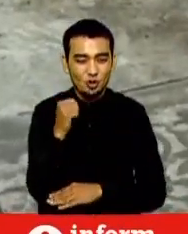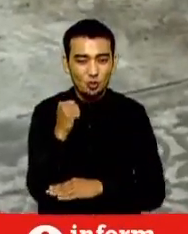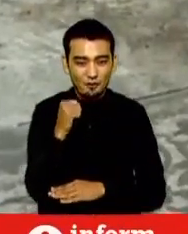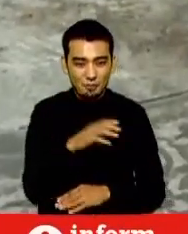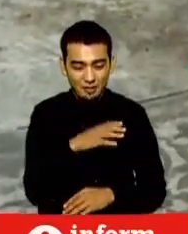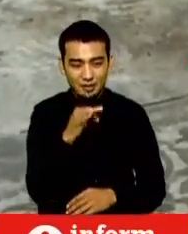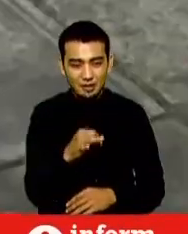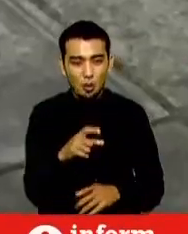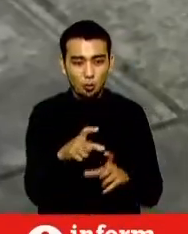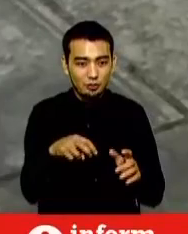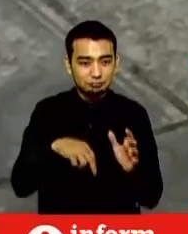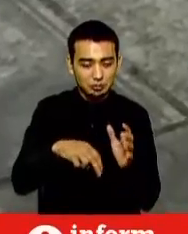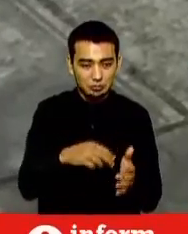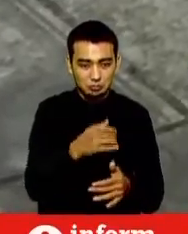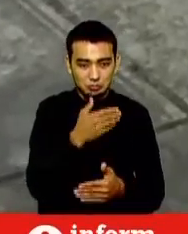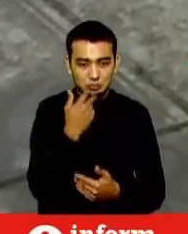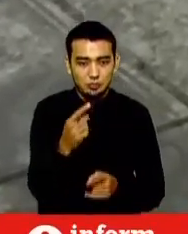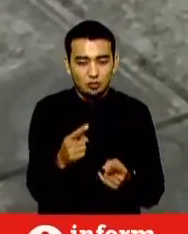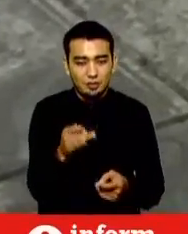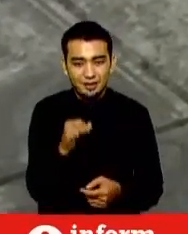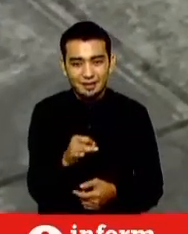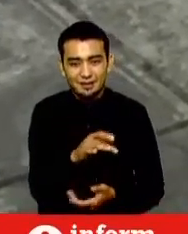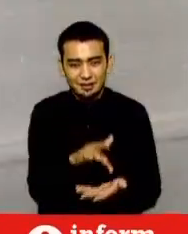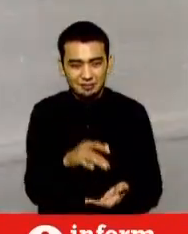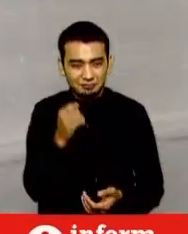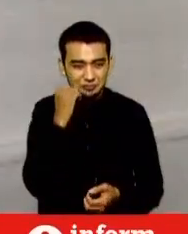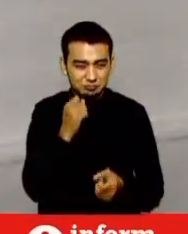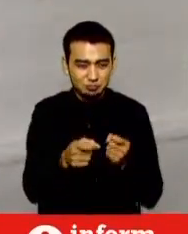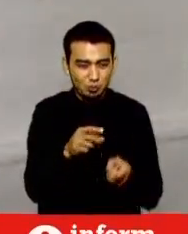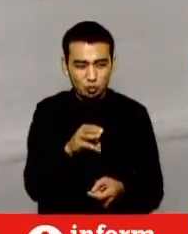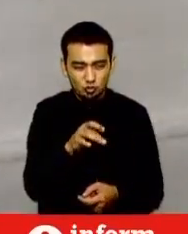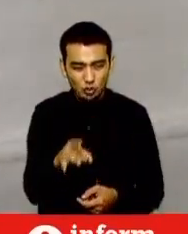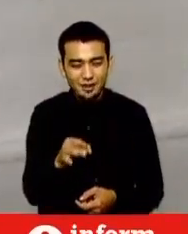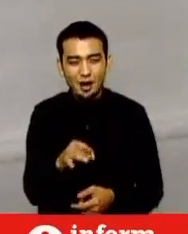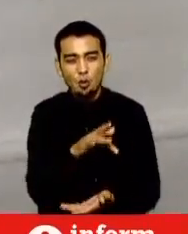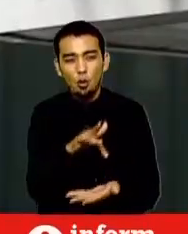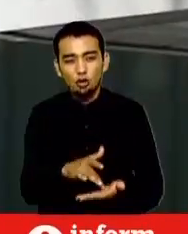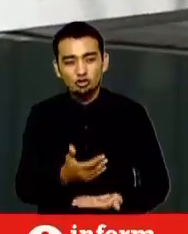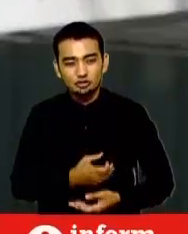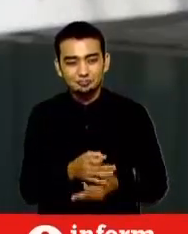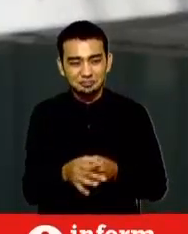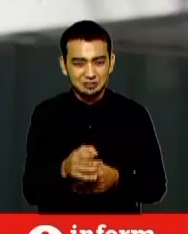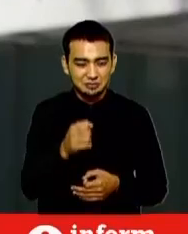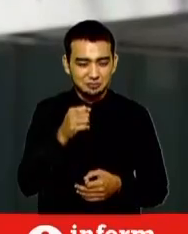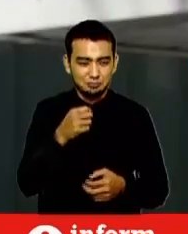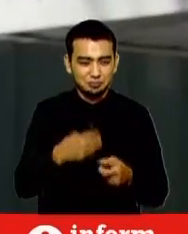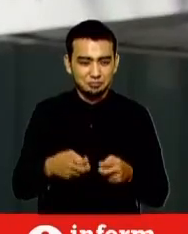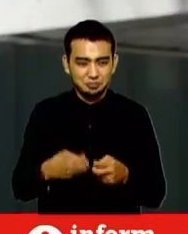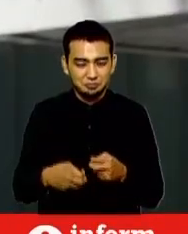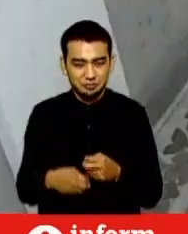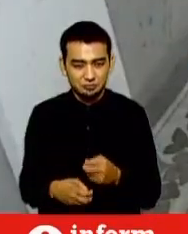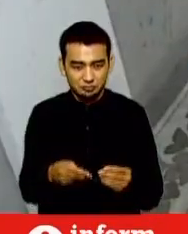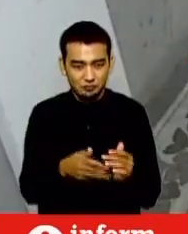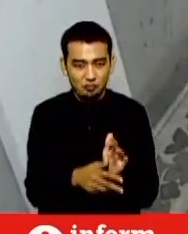аялдайтын орынға айналмаған. Үйткені орталықтағылары қоқыс орындарын айналса, қала сыртындағылары қирап қалған. Ең